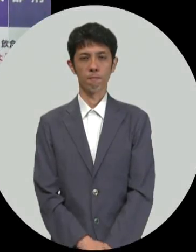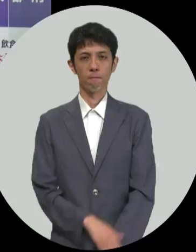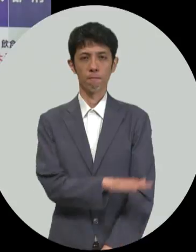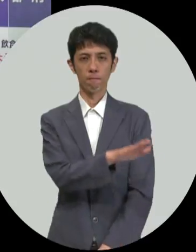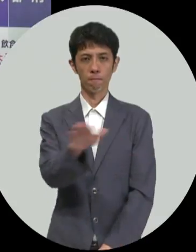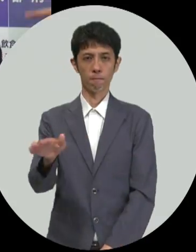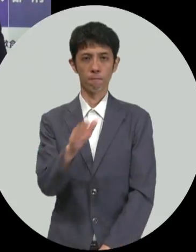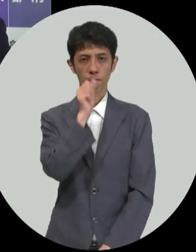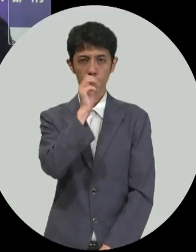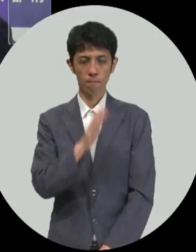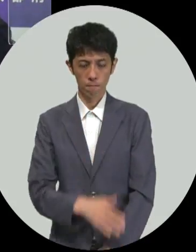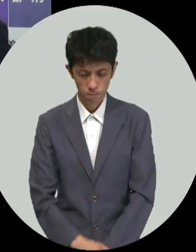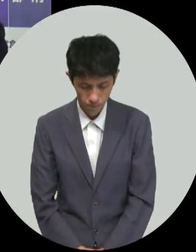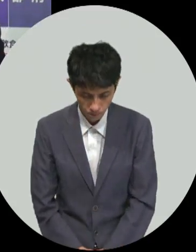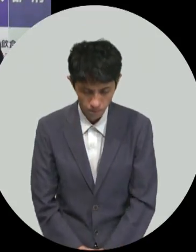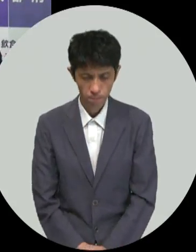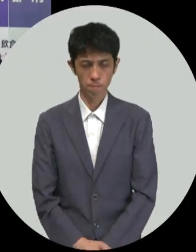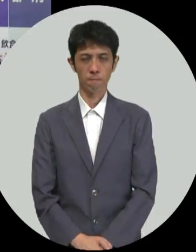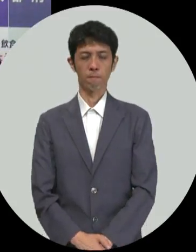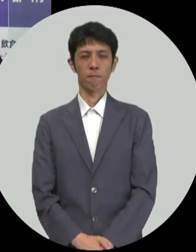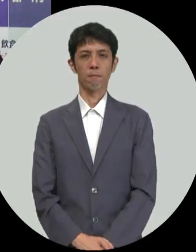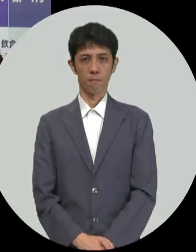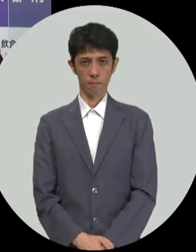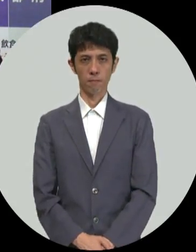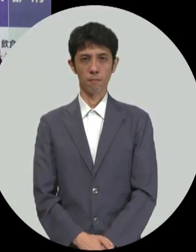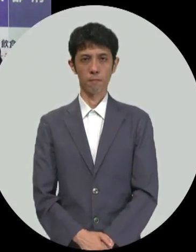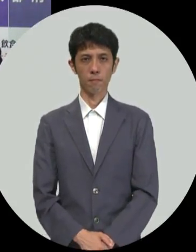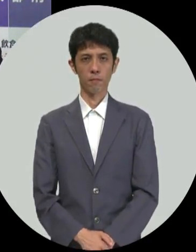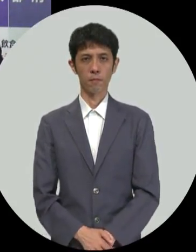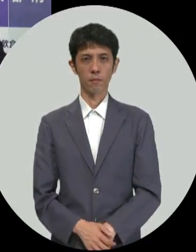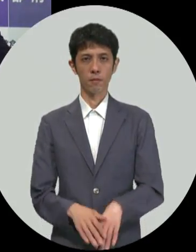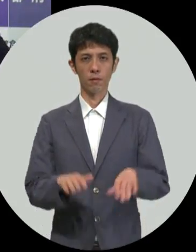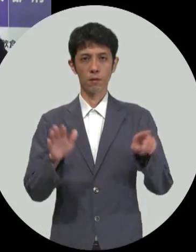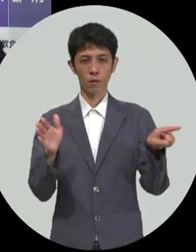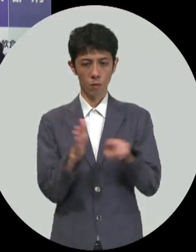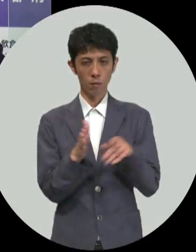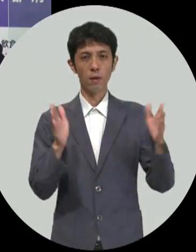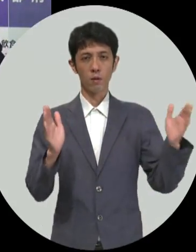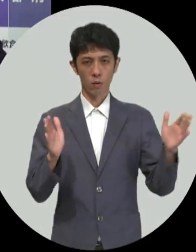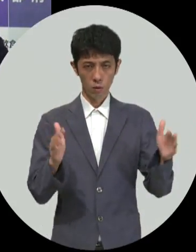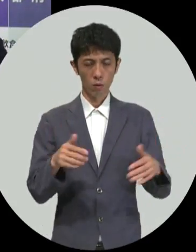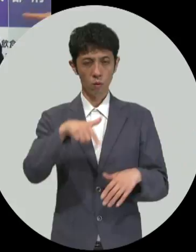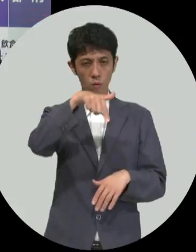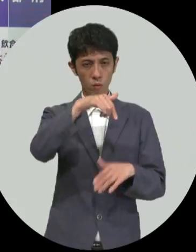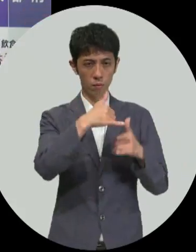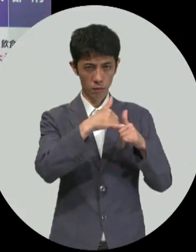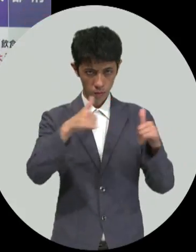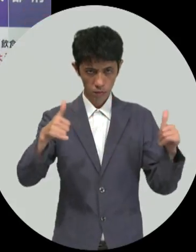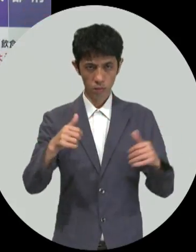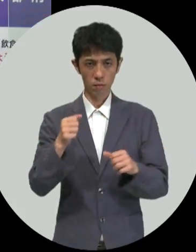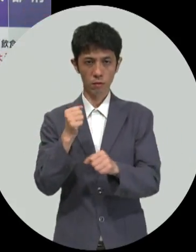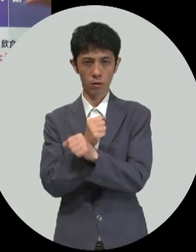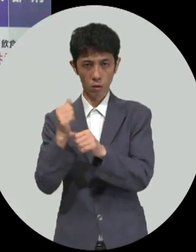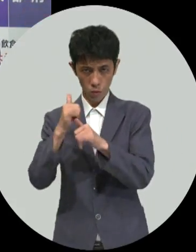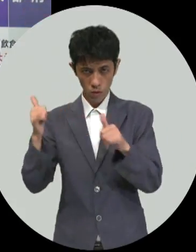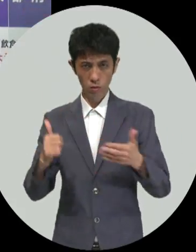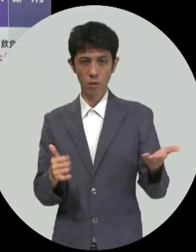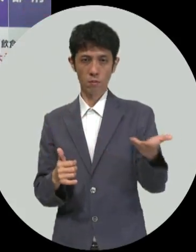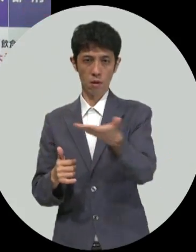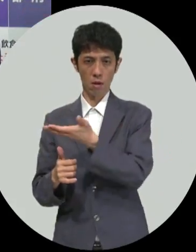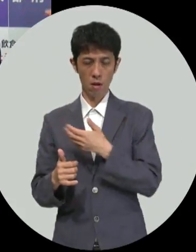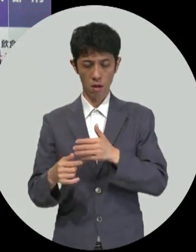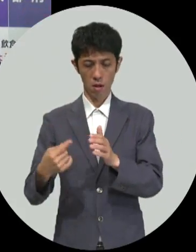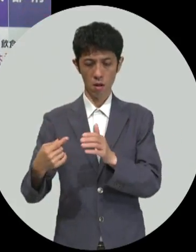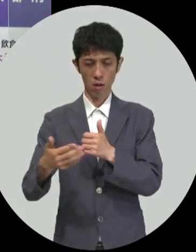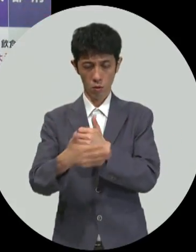それでは皆さんよろしくお願いいたします。まずはこの間の府民の皆様、事業者の皆様の